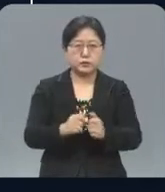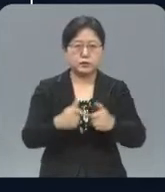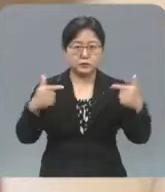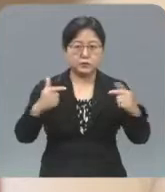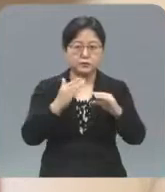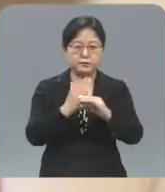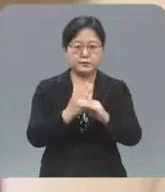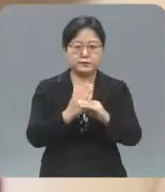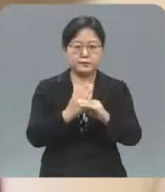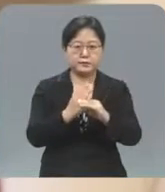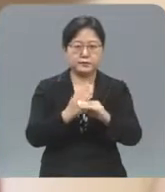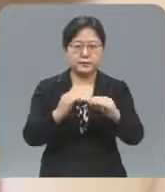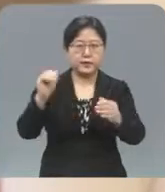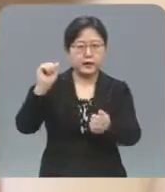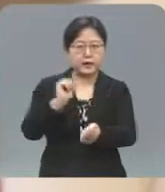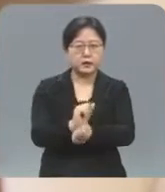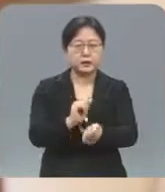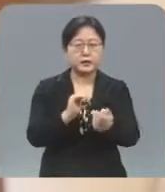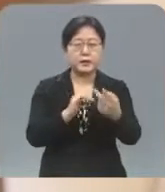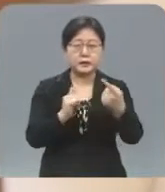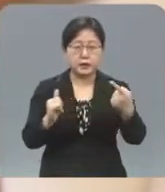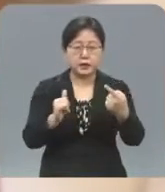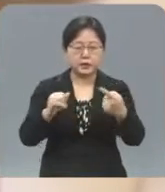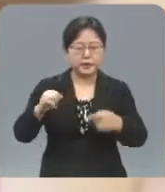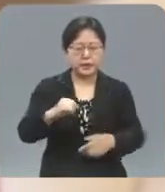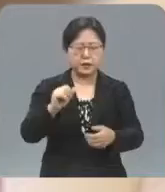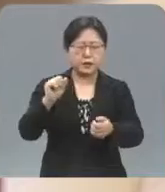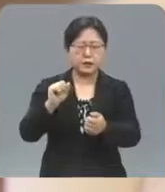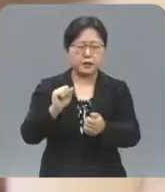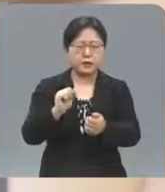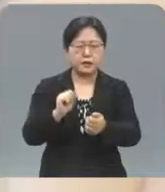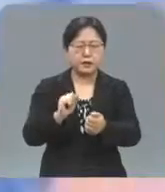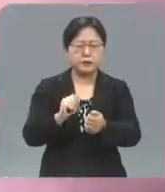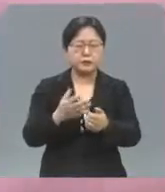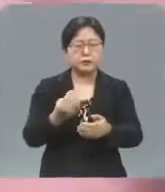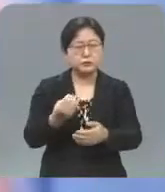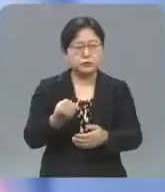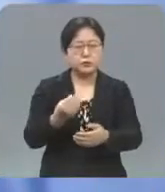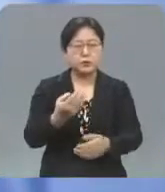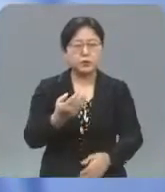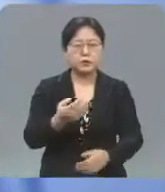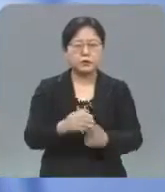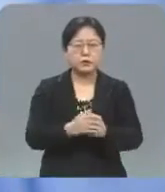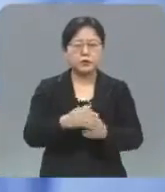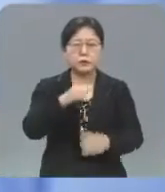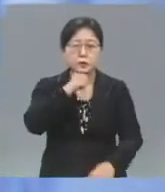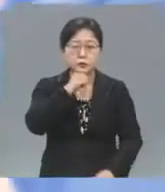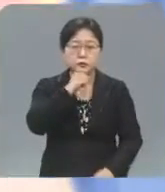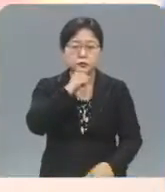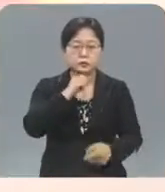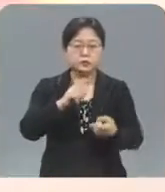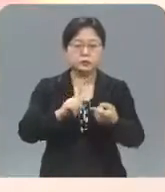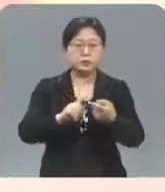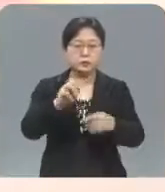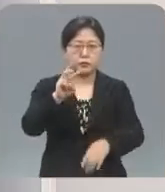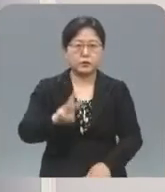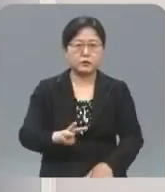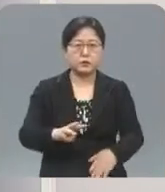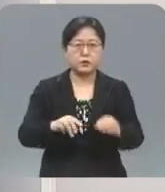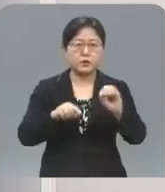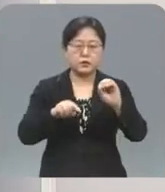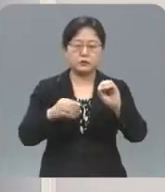있습니다. 감염자 한 명이 바이러스를 옮기는 환자 수를 뜻하는 감염 재생산 지수 역시